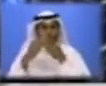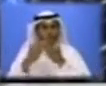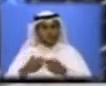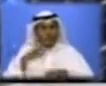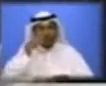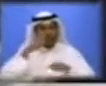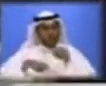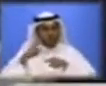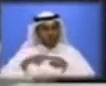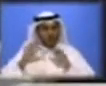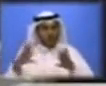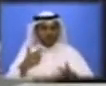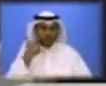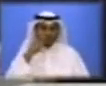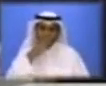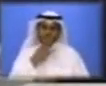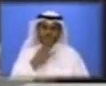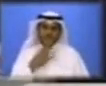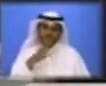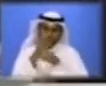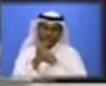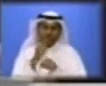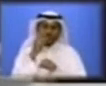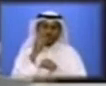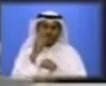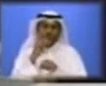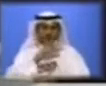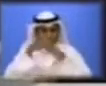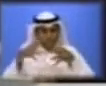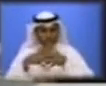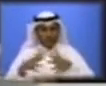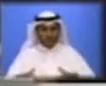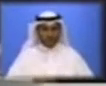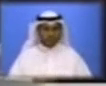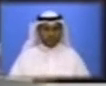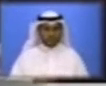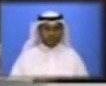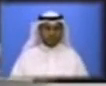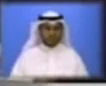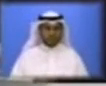وأكثر تأثيرا على المصالح الحيوية للمنطقة والعالم أجمع.